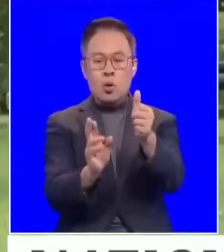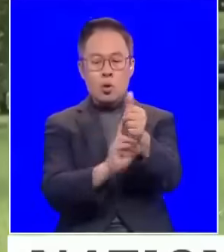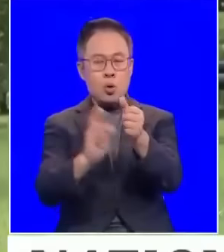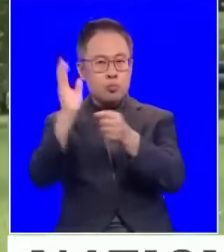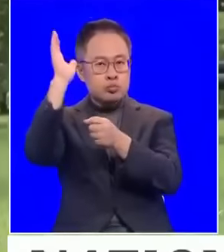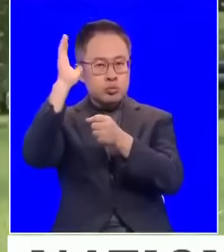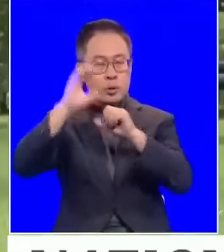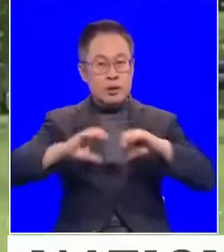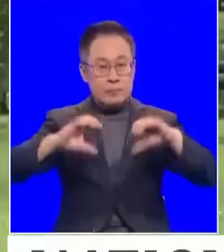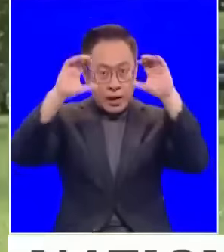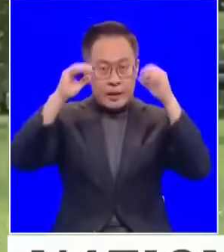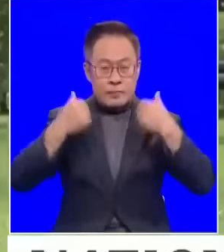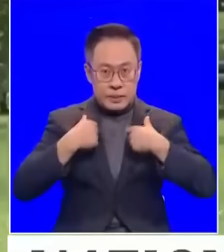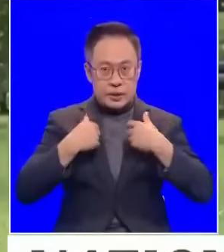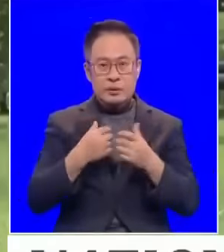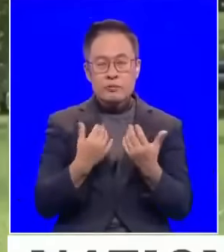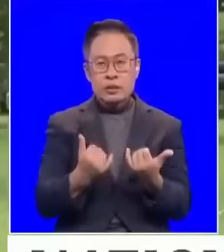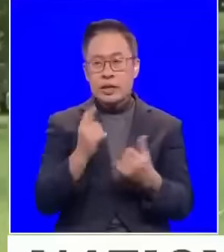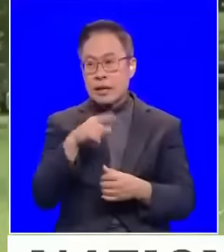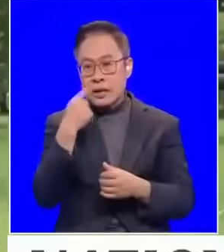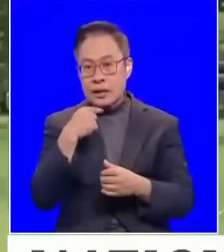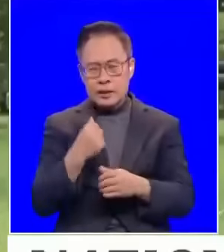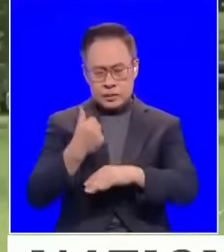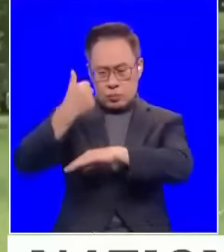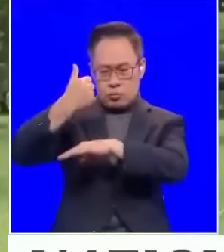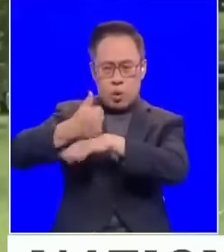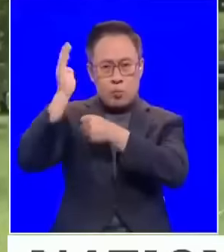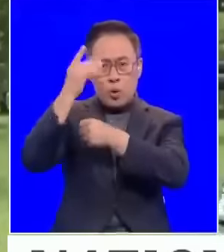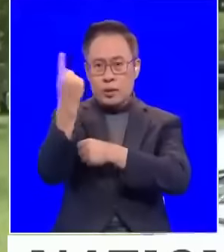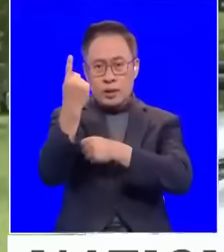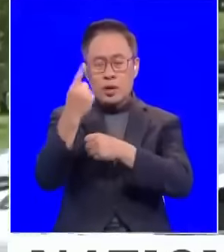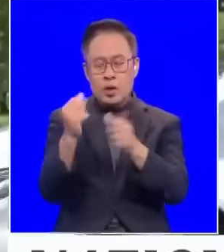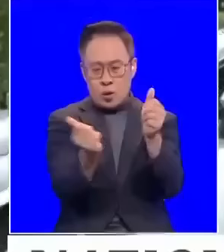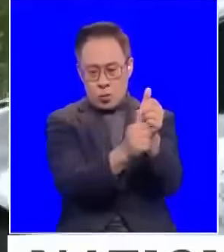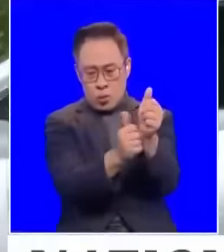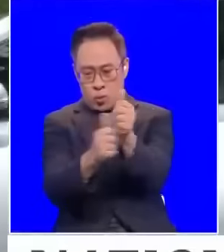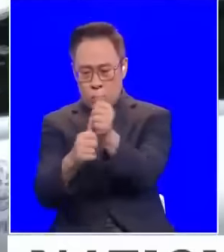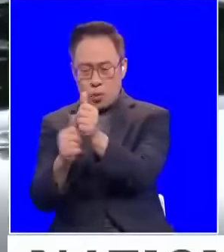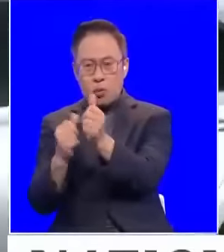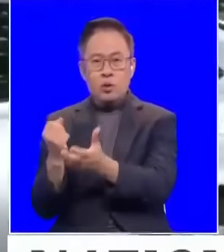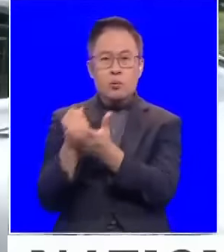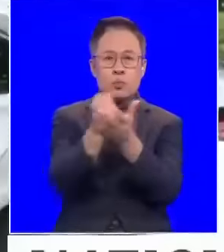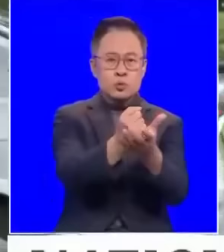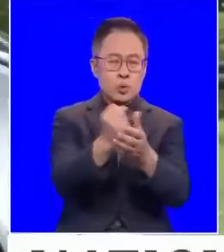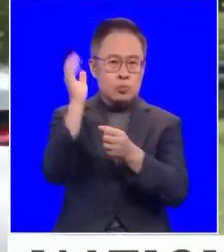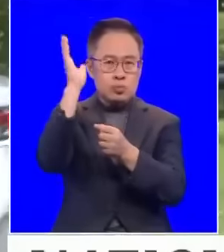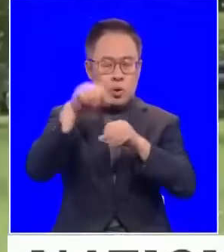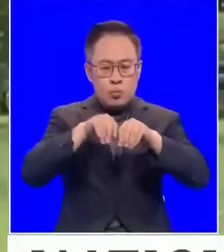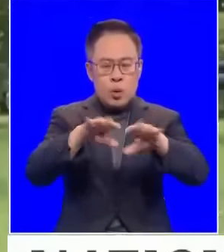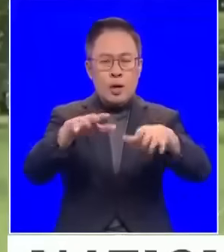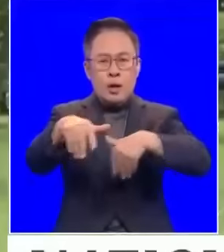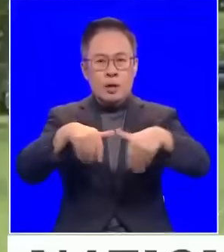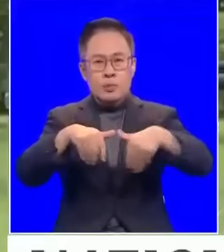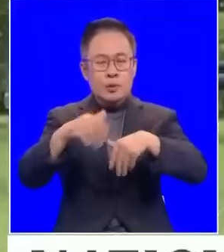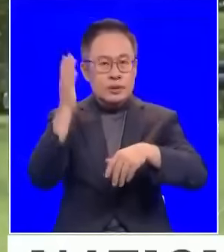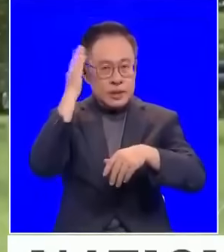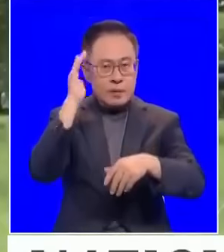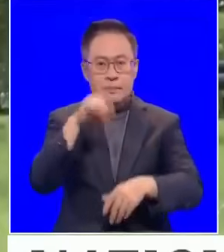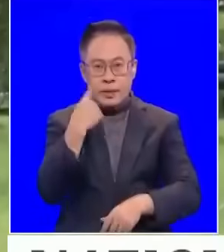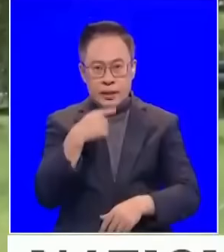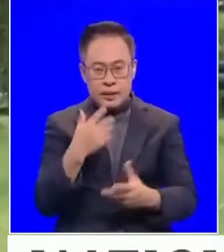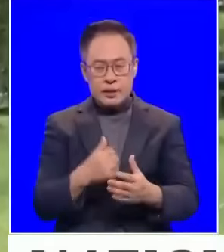นายกรัฐมนตรีซึ่งก็จะได้ทราบแล้วค่ะว่าจะเป็นใครนะคะที่มาทำหน้าที่ในการสื่อสารและก็ชี้แจงประเด็นต่างๆในฐ